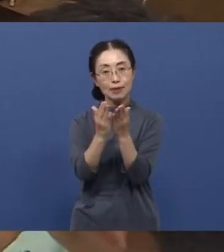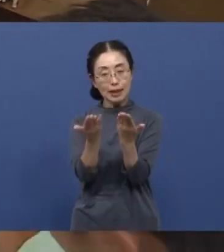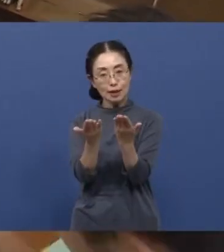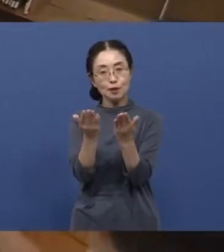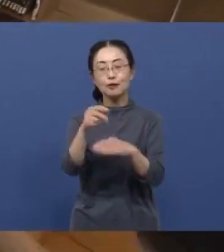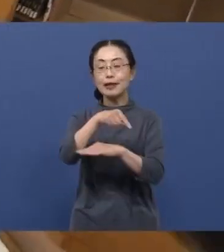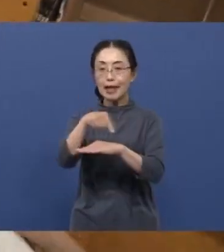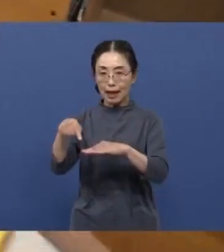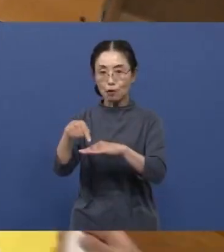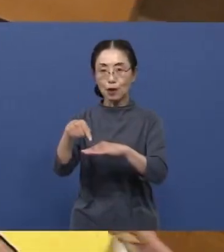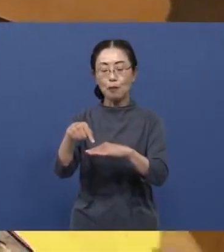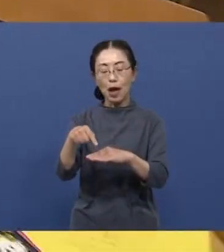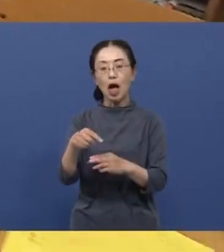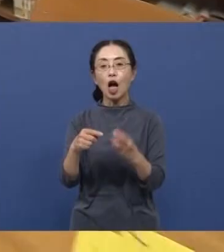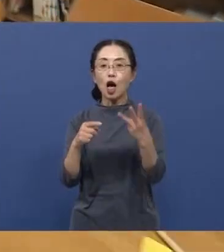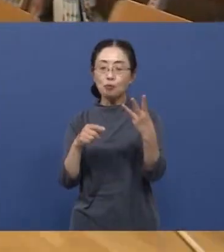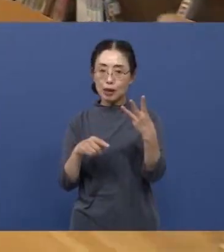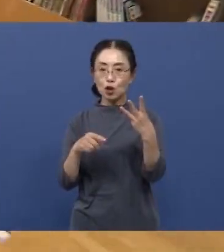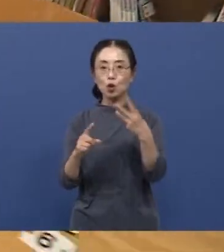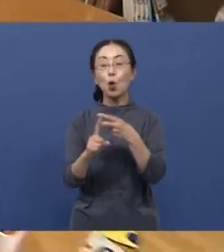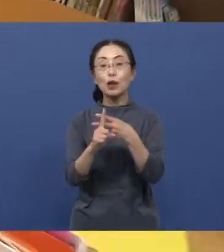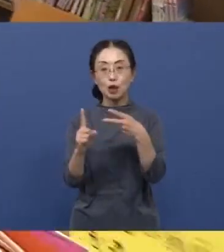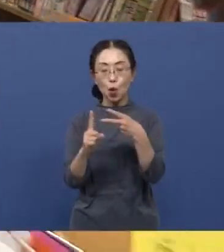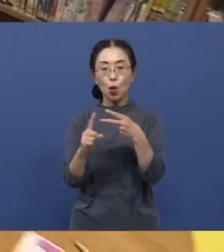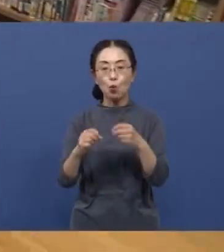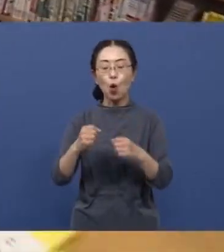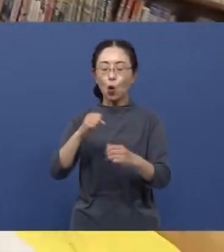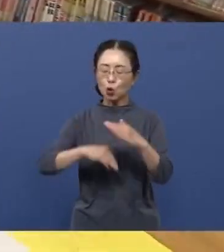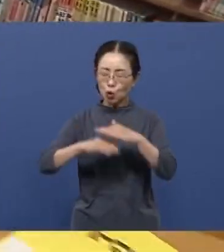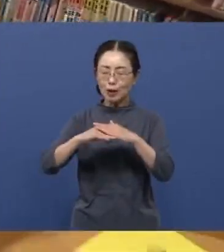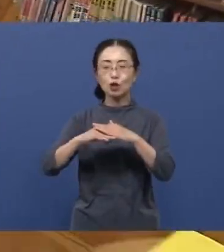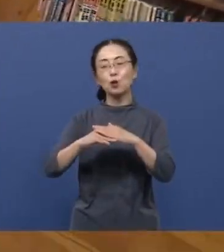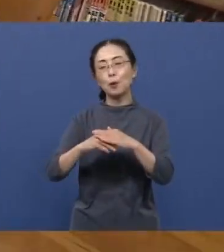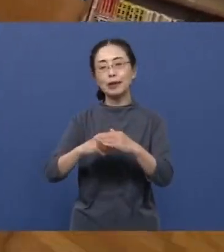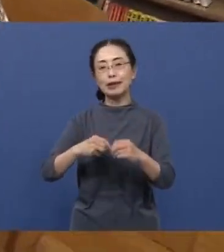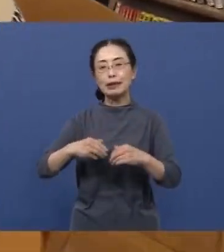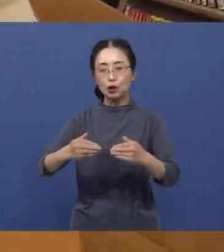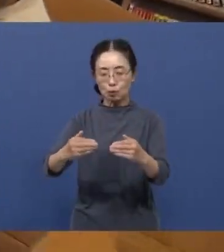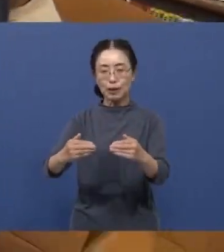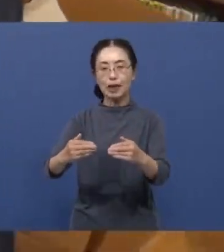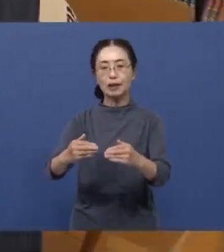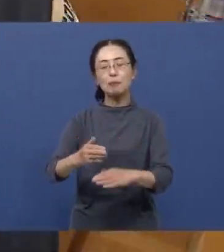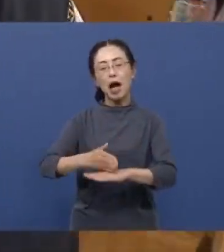る図書を充実することができるので、とてもありがたいと思っています。